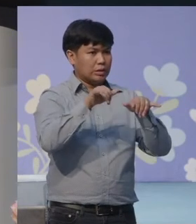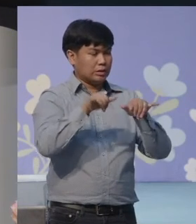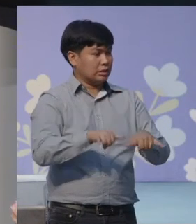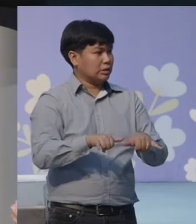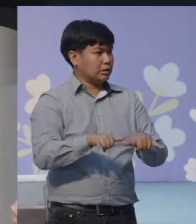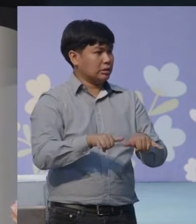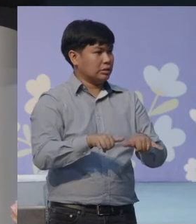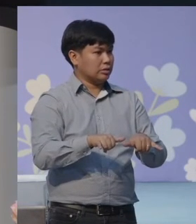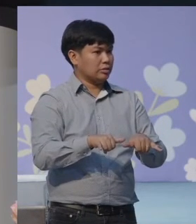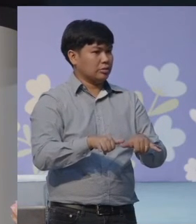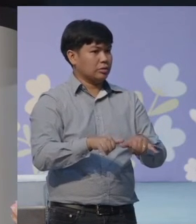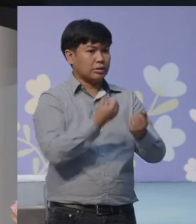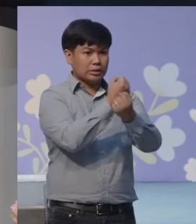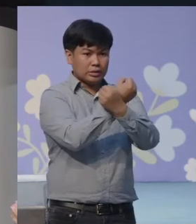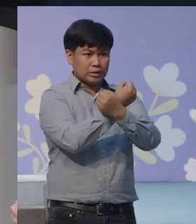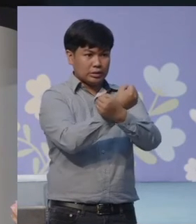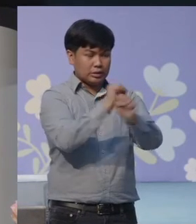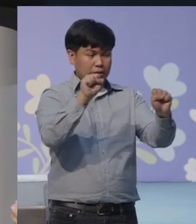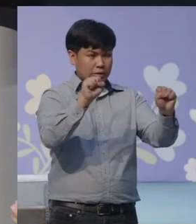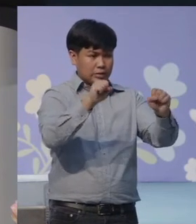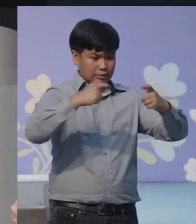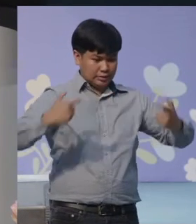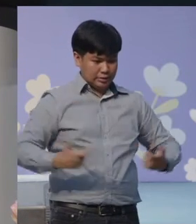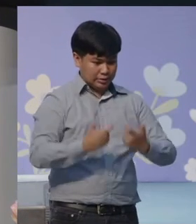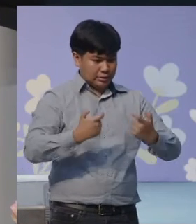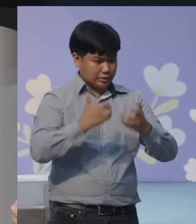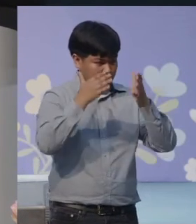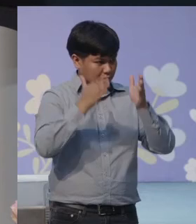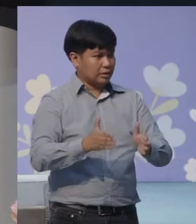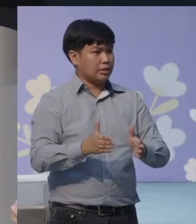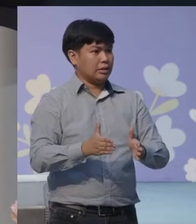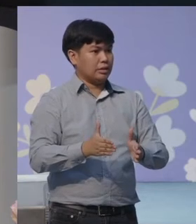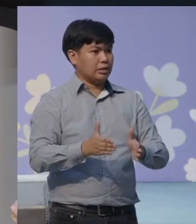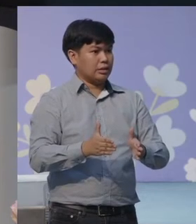Ang ligtas sa kasalanan,